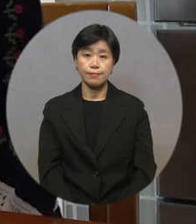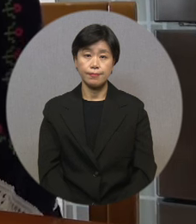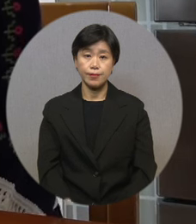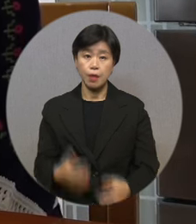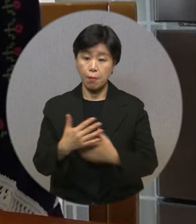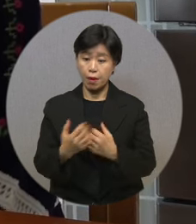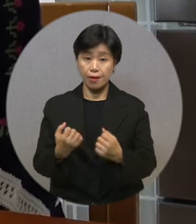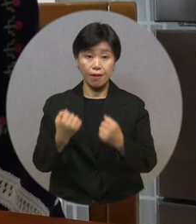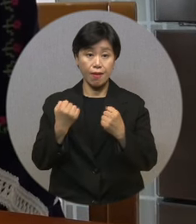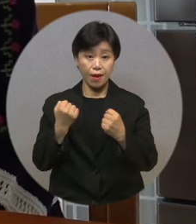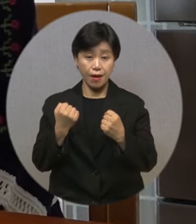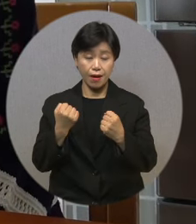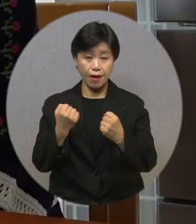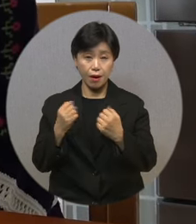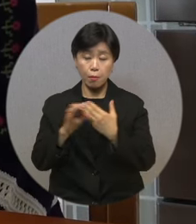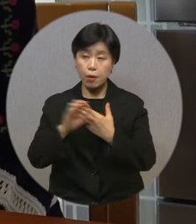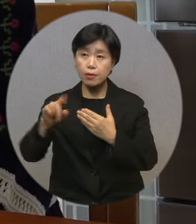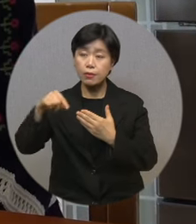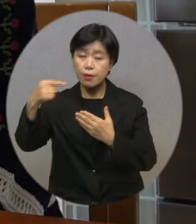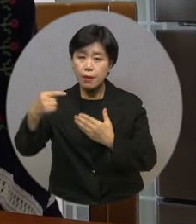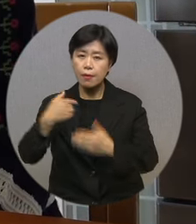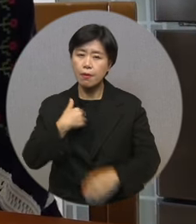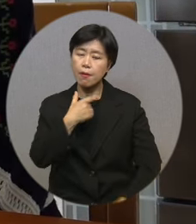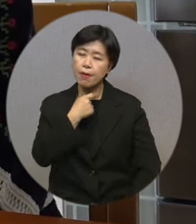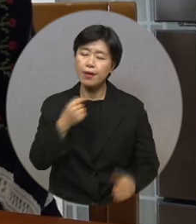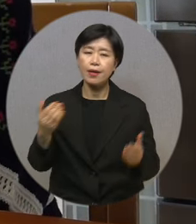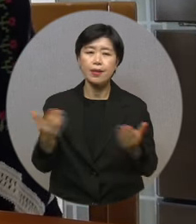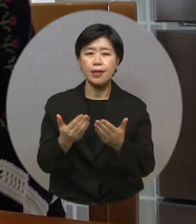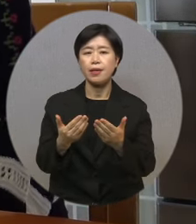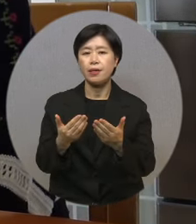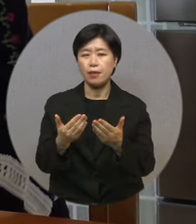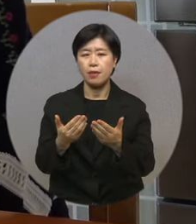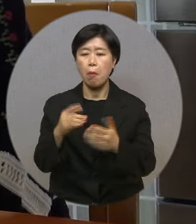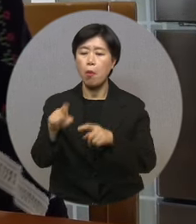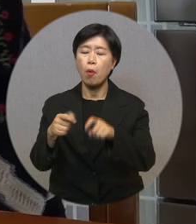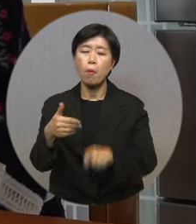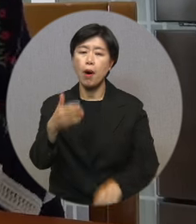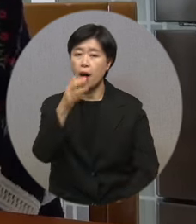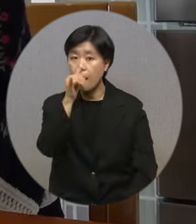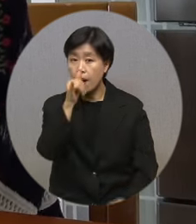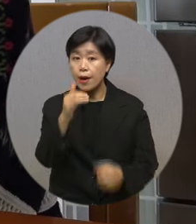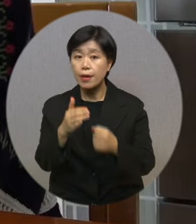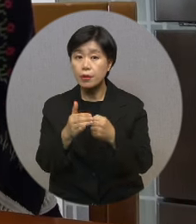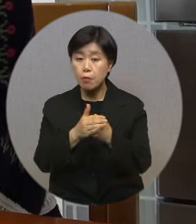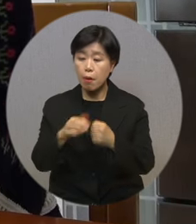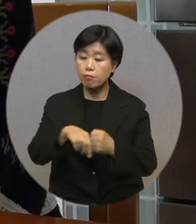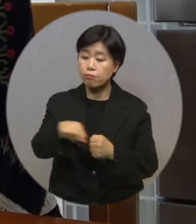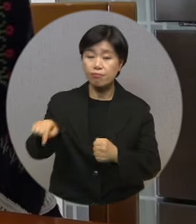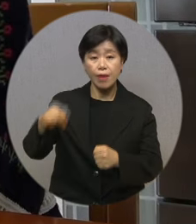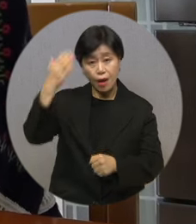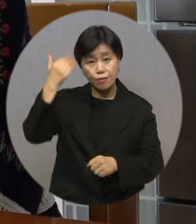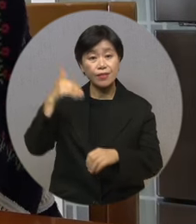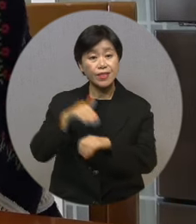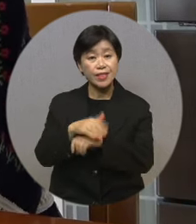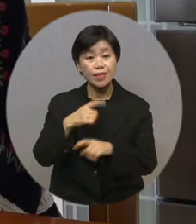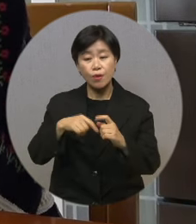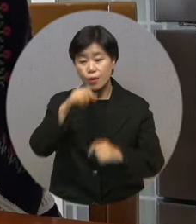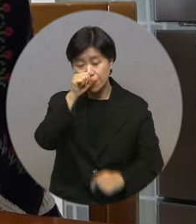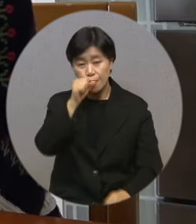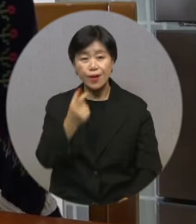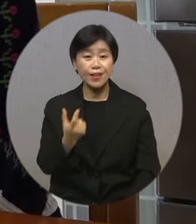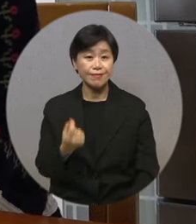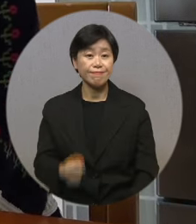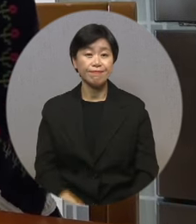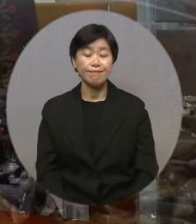건강해야 하고 싶은 일을 더 잘 할 수 있기 때문에 그래서 밥 종류를 더 좋아하는 것